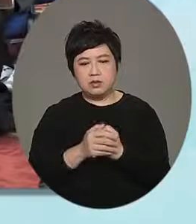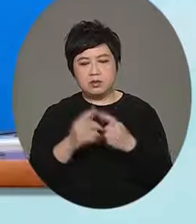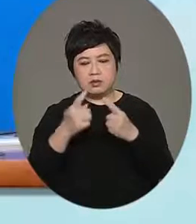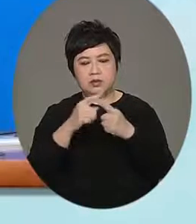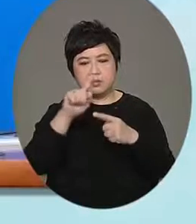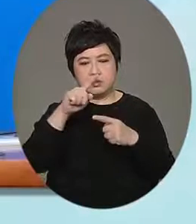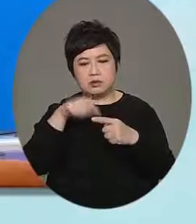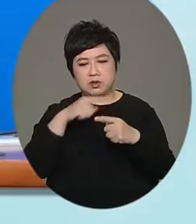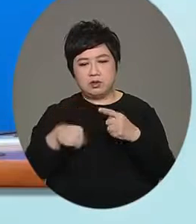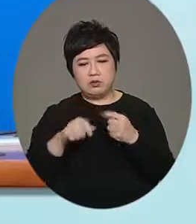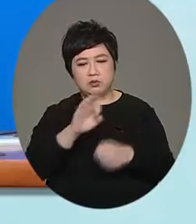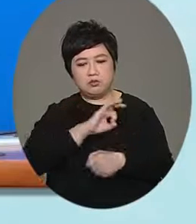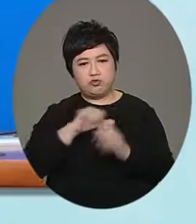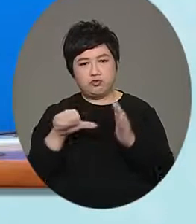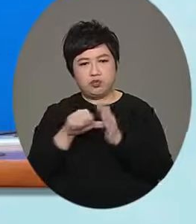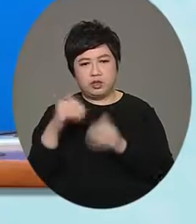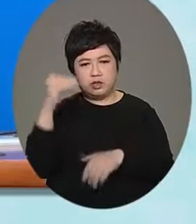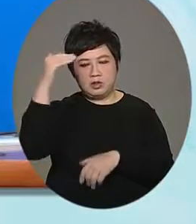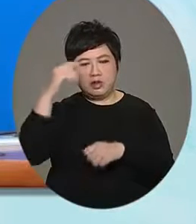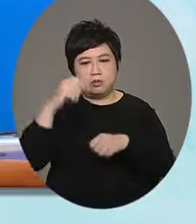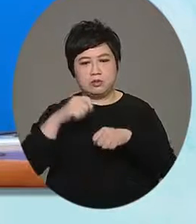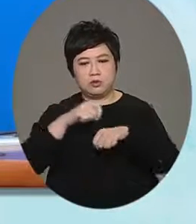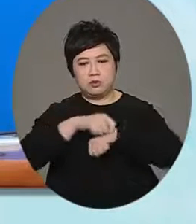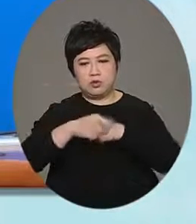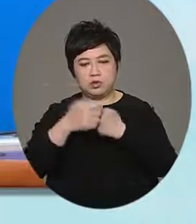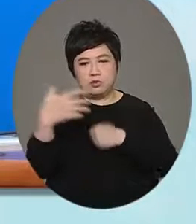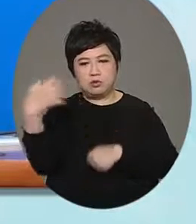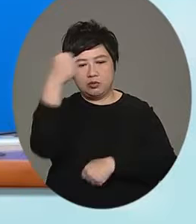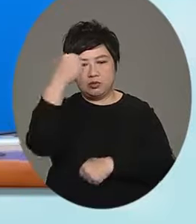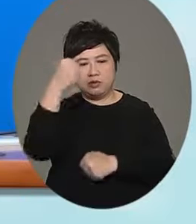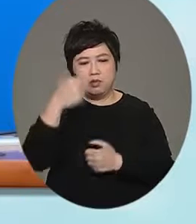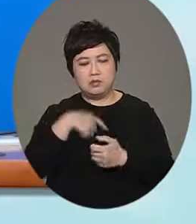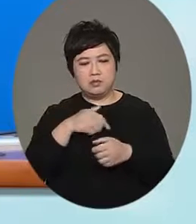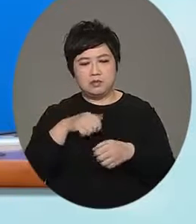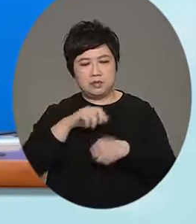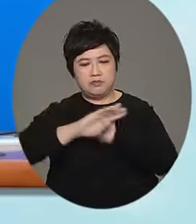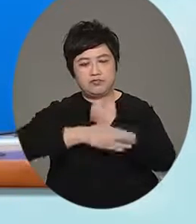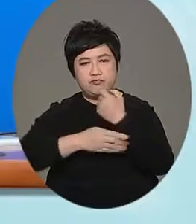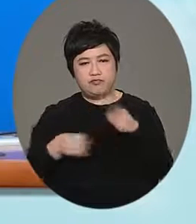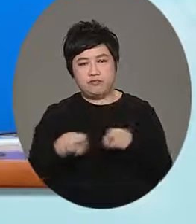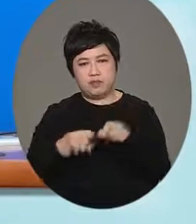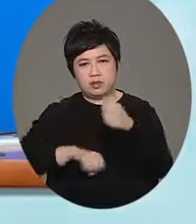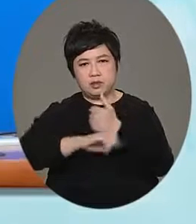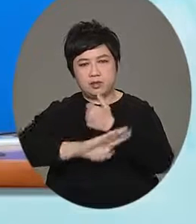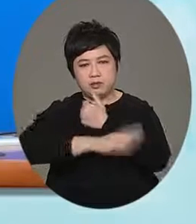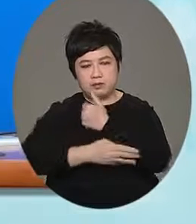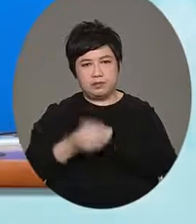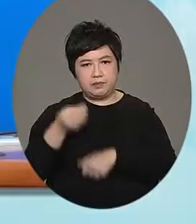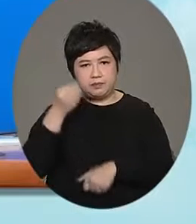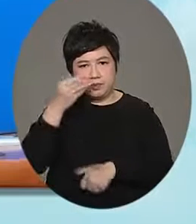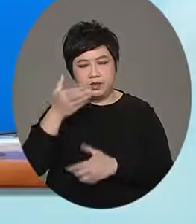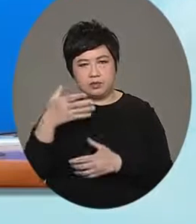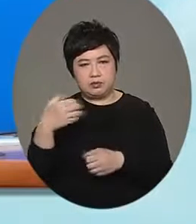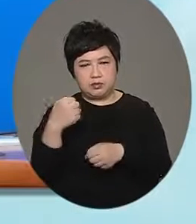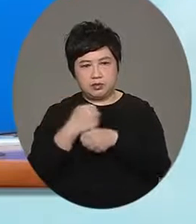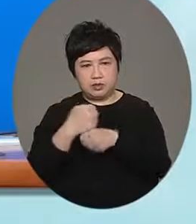代表大會作為最高國家權力機關，行使憲法和基本法賦予的職